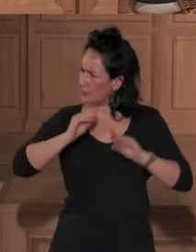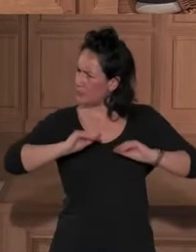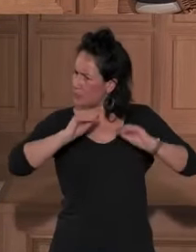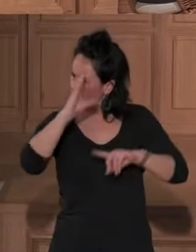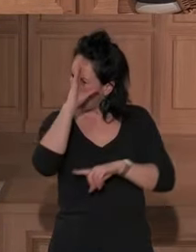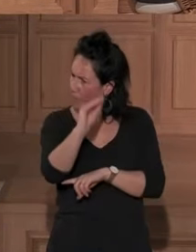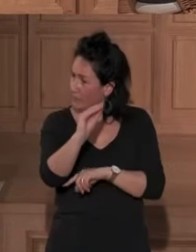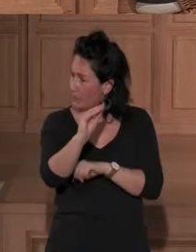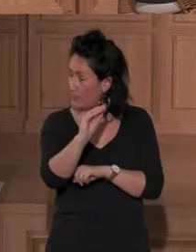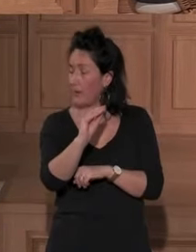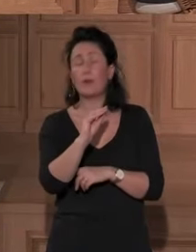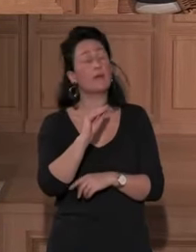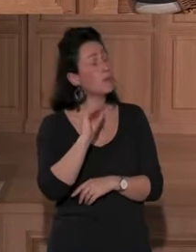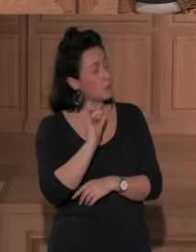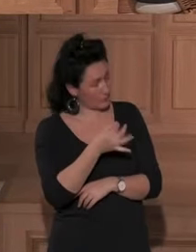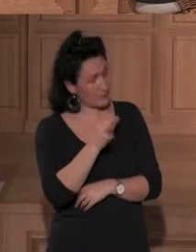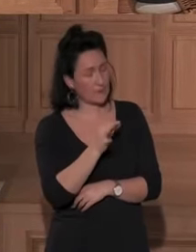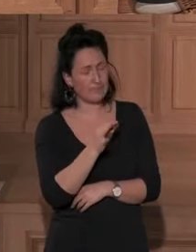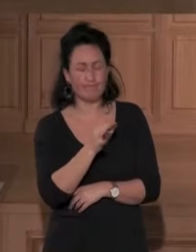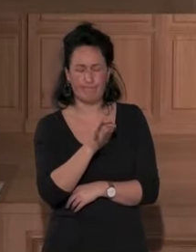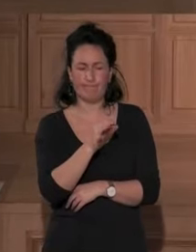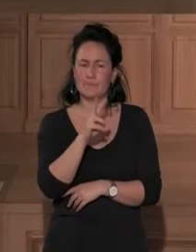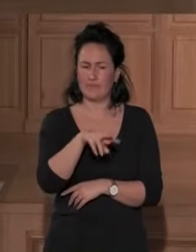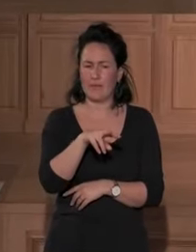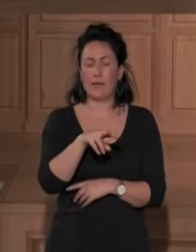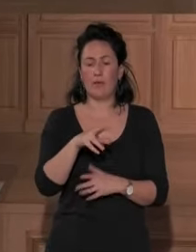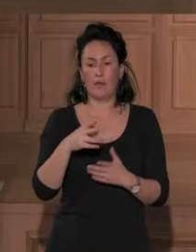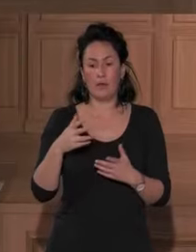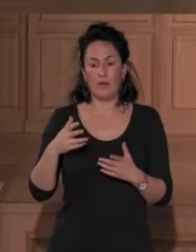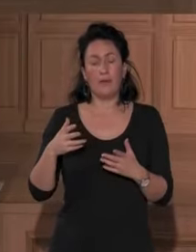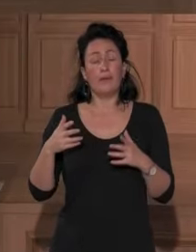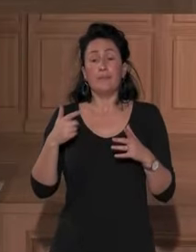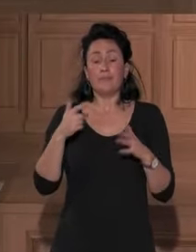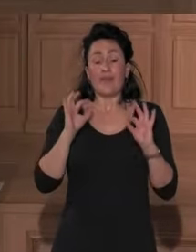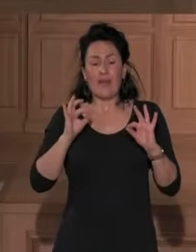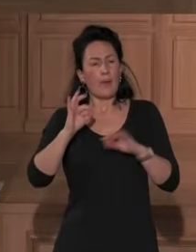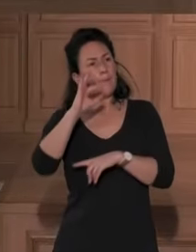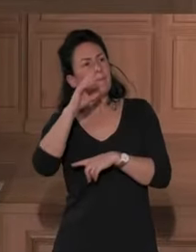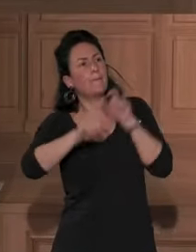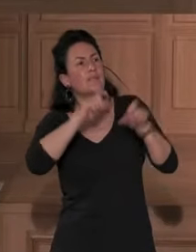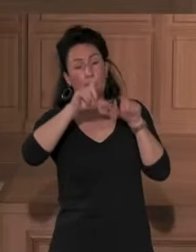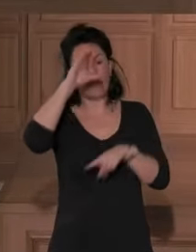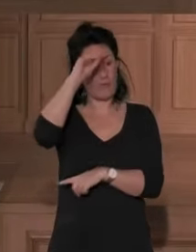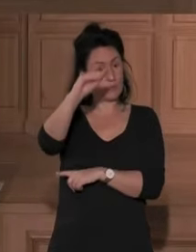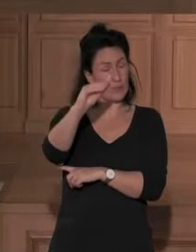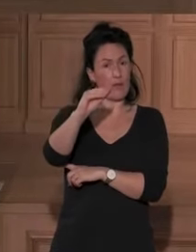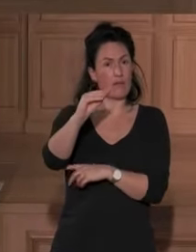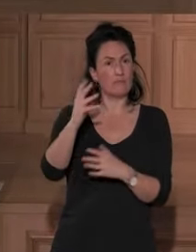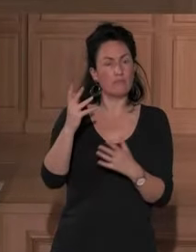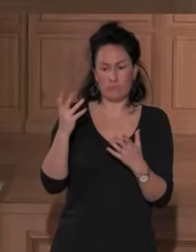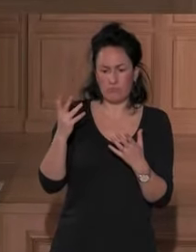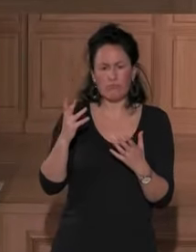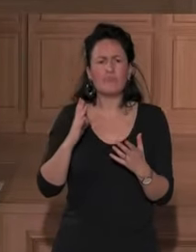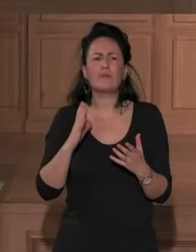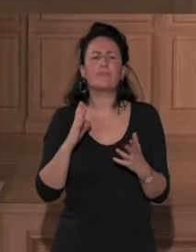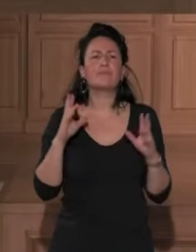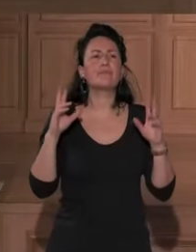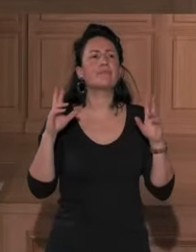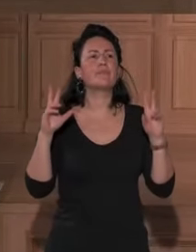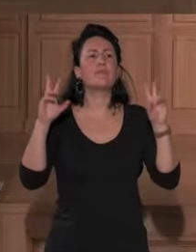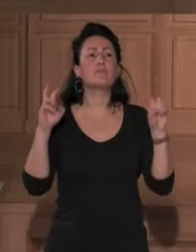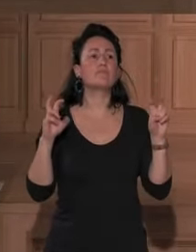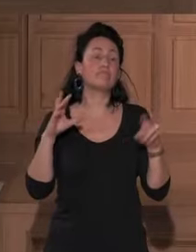présent. Oui. Mais le dernier, c'est même pas qu'on est présent, c'est que certains, il y a un laboratoire, je dirais pas